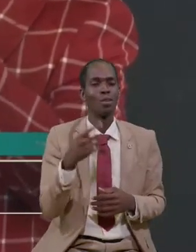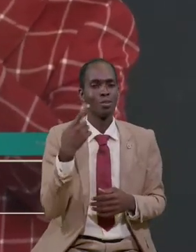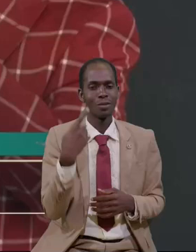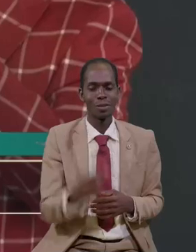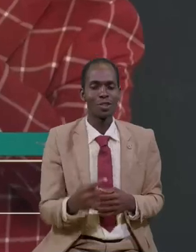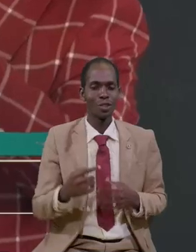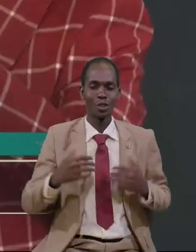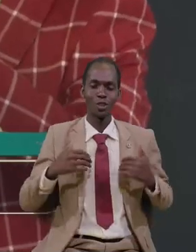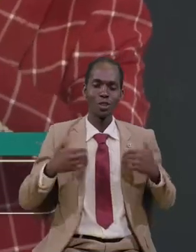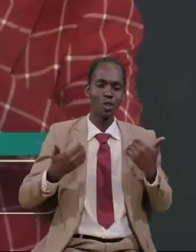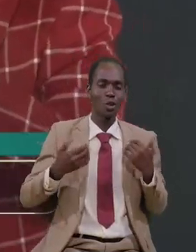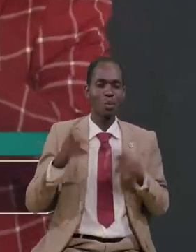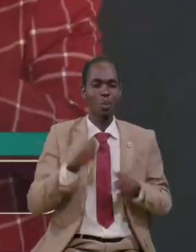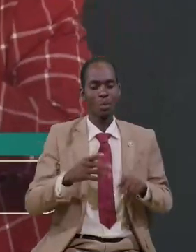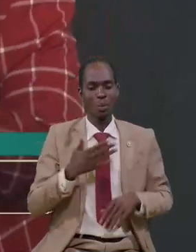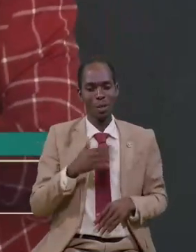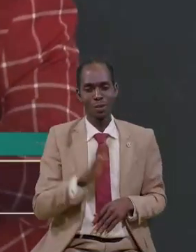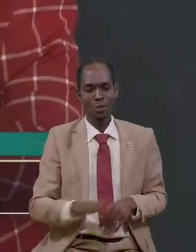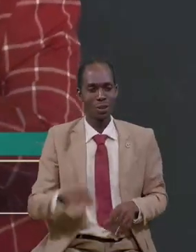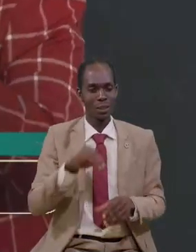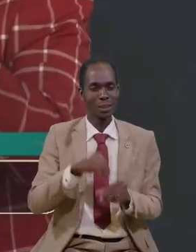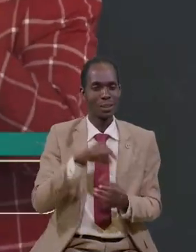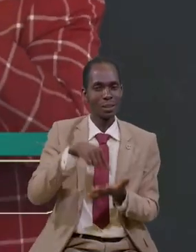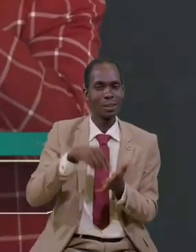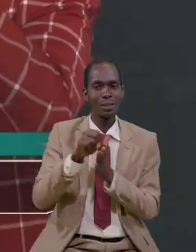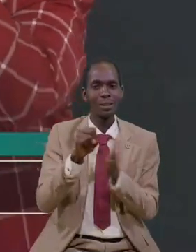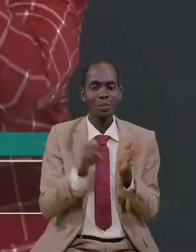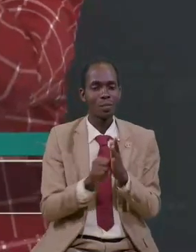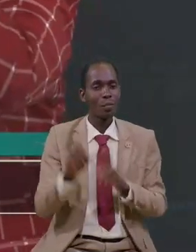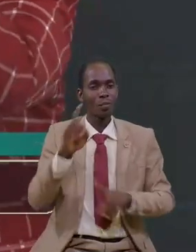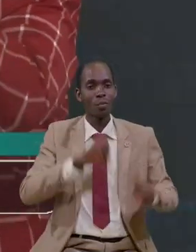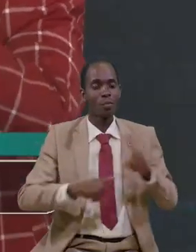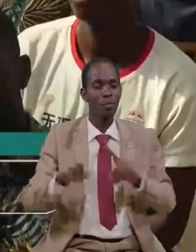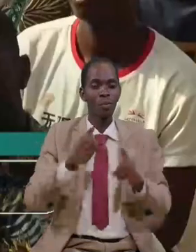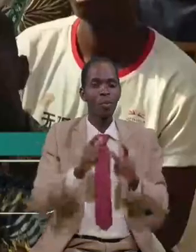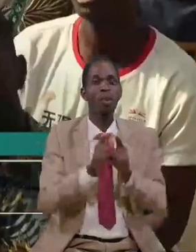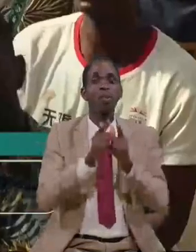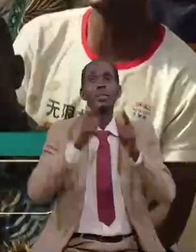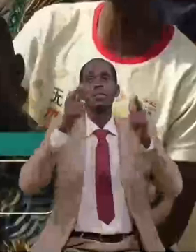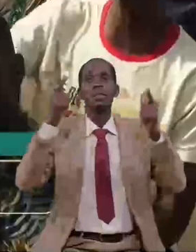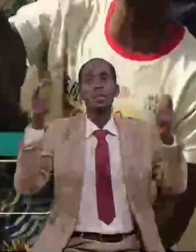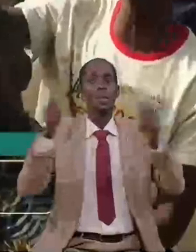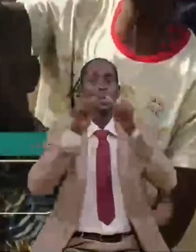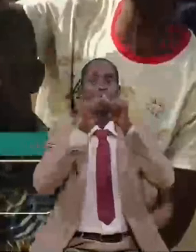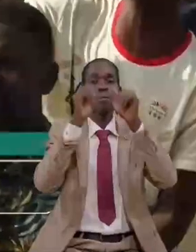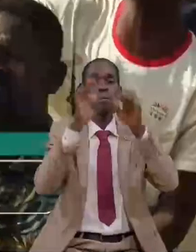jeunes, de Taraba, les bénédictions transcendantes en moi,